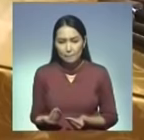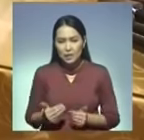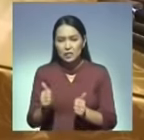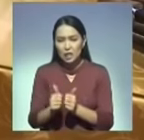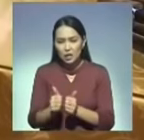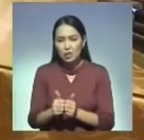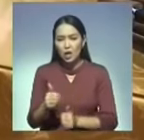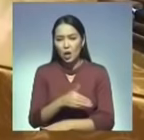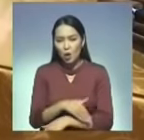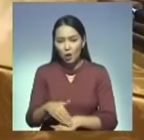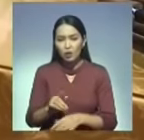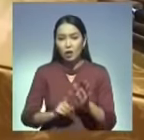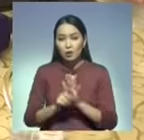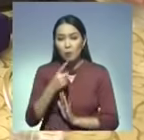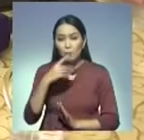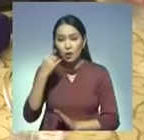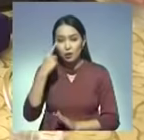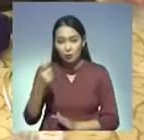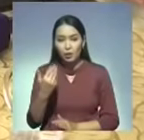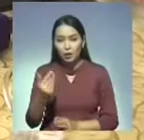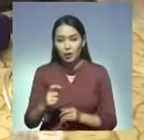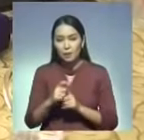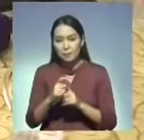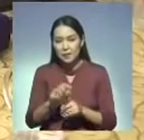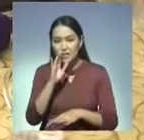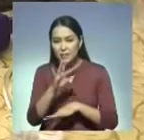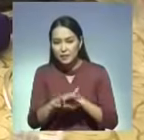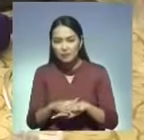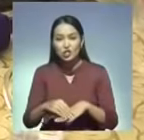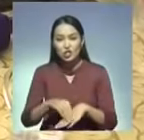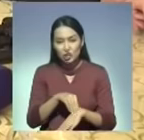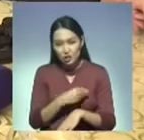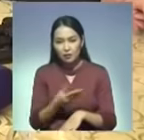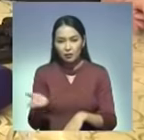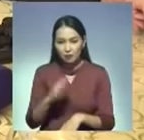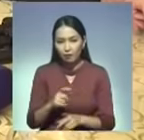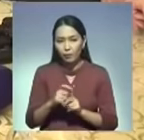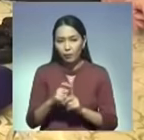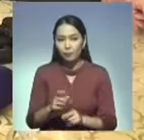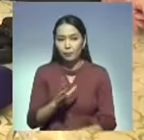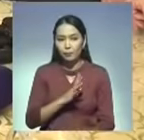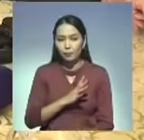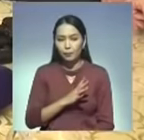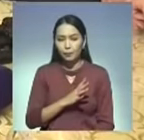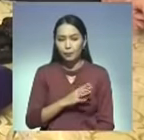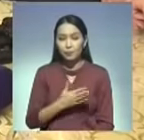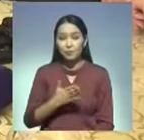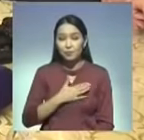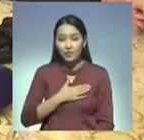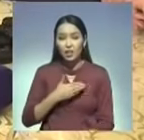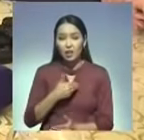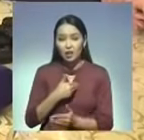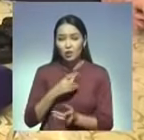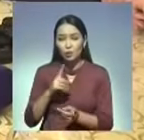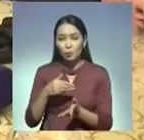ауле. Когда дело дошло до полиции, он даже предлагал жениться, рассказывает потерпевшая. Он хотел, чтобы я отказалась